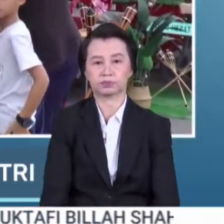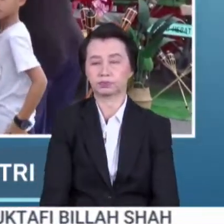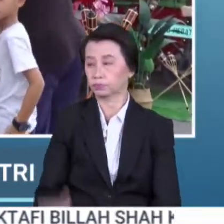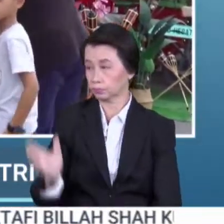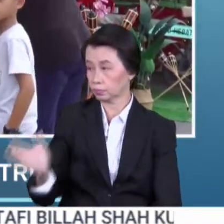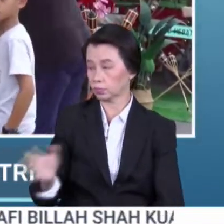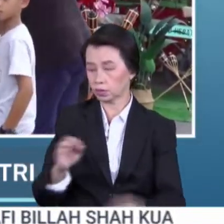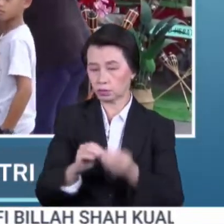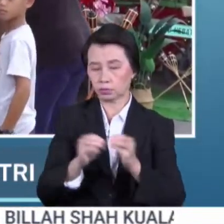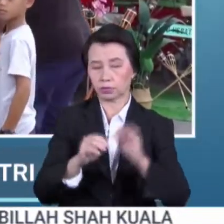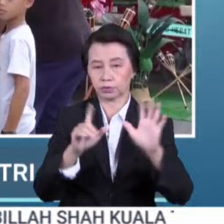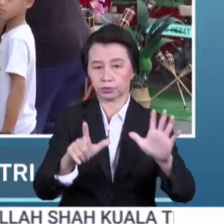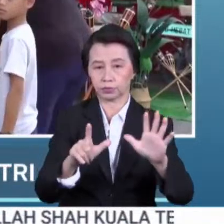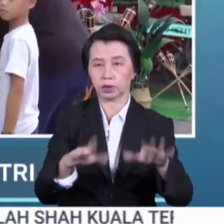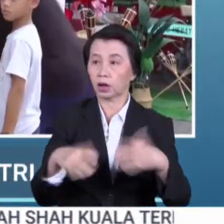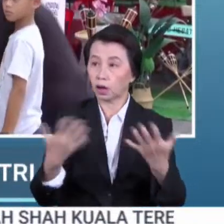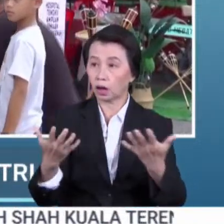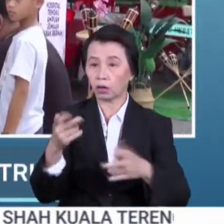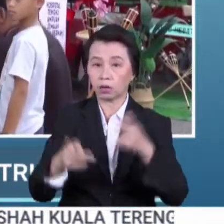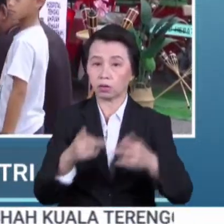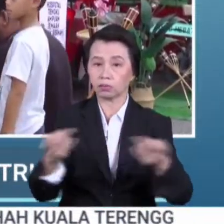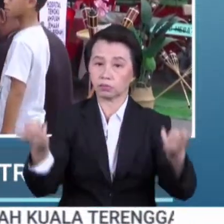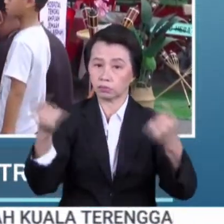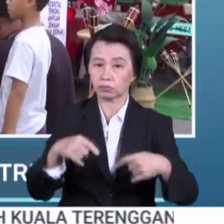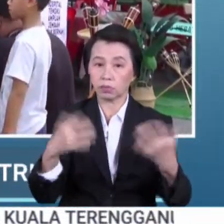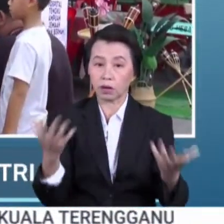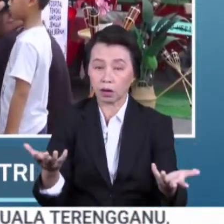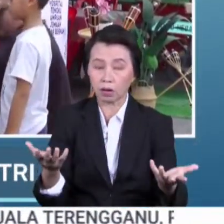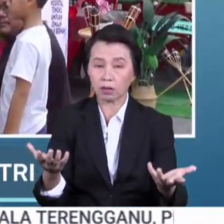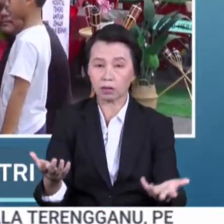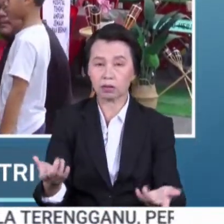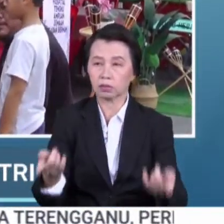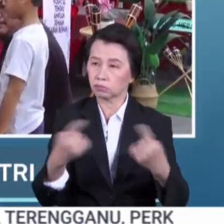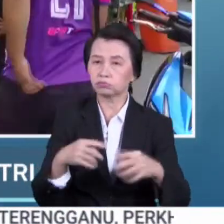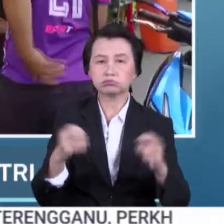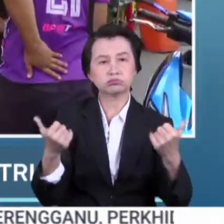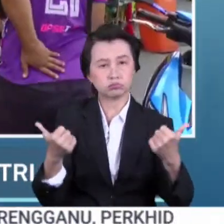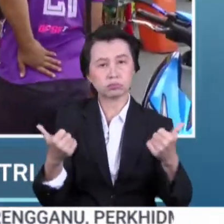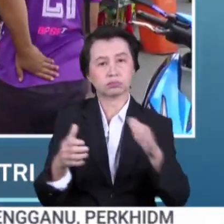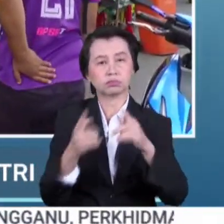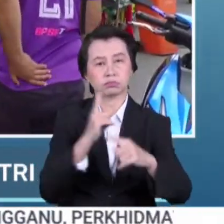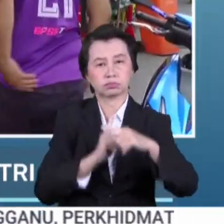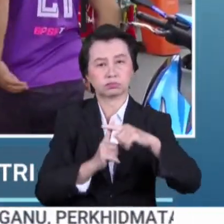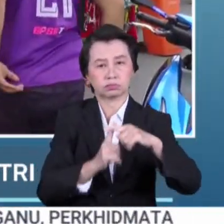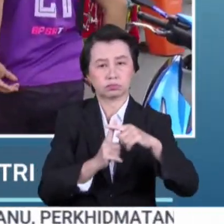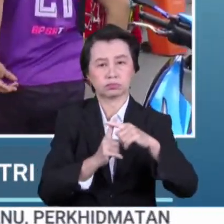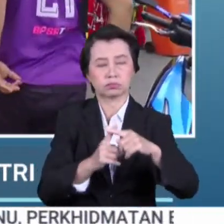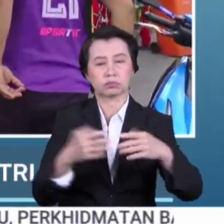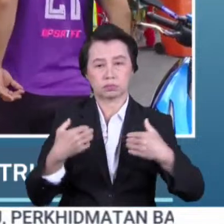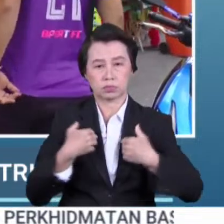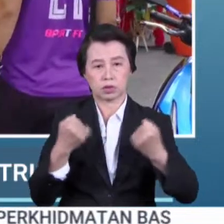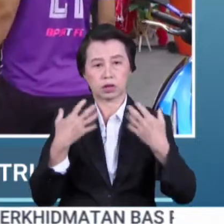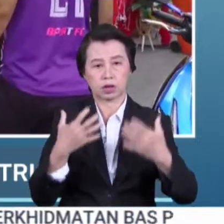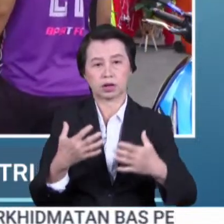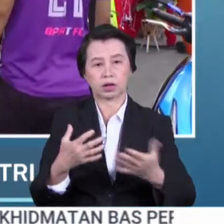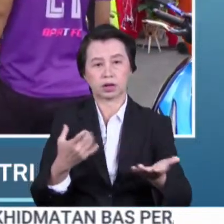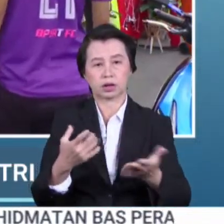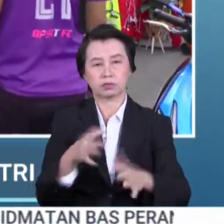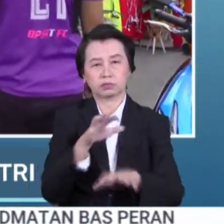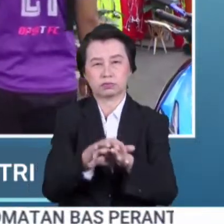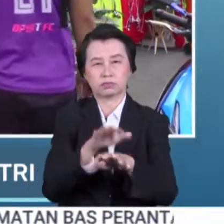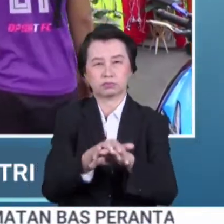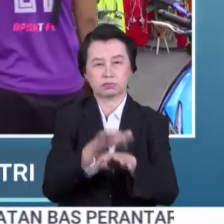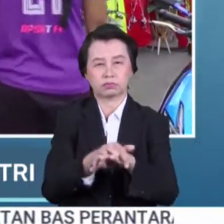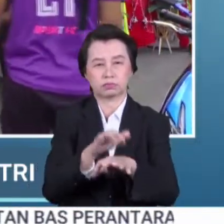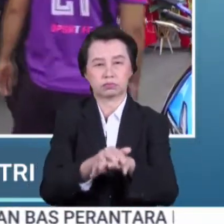ketujuh. Bagaimana maklum balas yang diterima setakat ini daripada pengunjung? Maklum balas sangat positif, malahan terdapat kadang-kadang kesesakan di